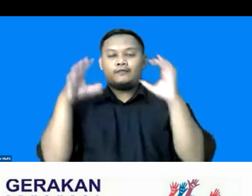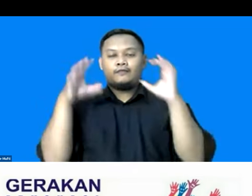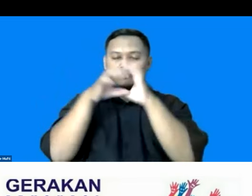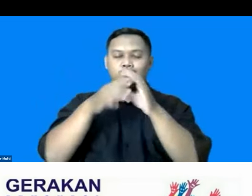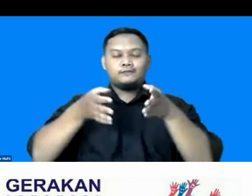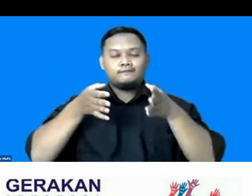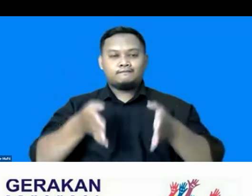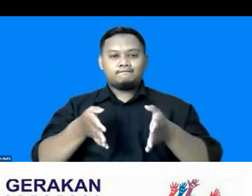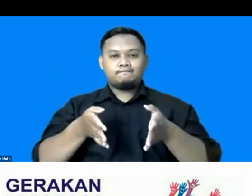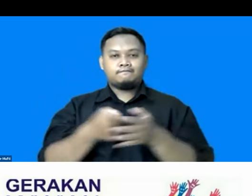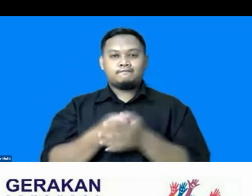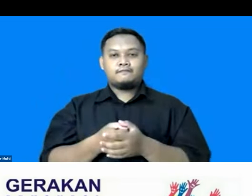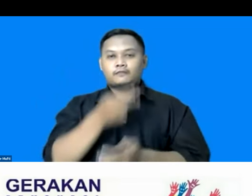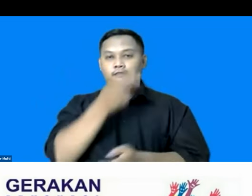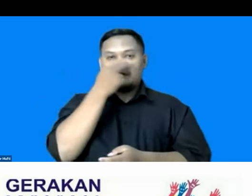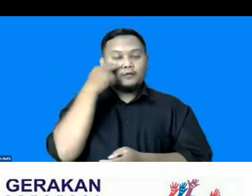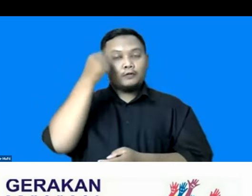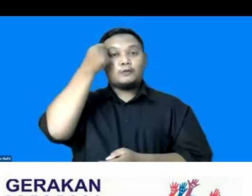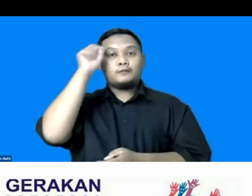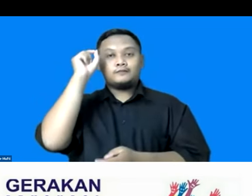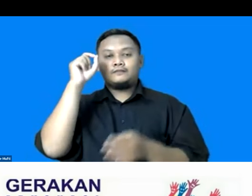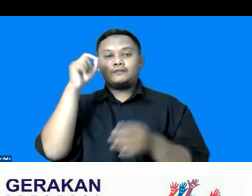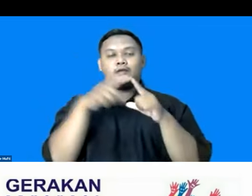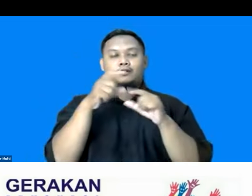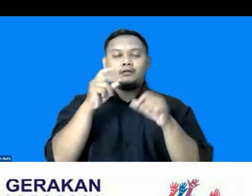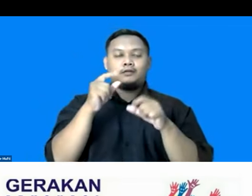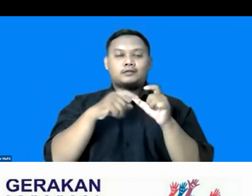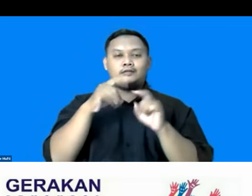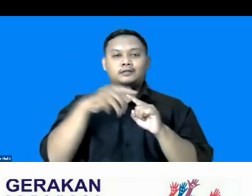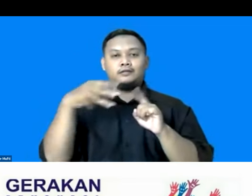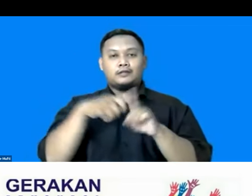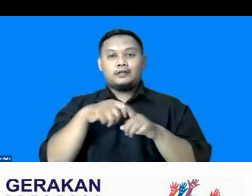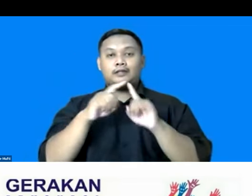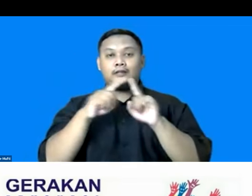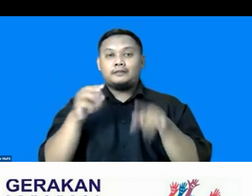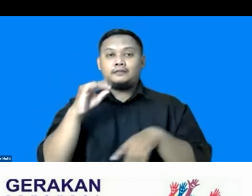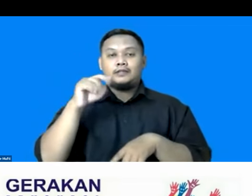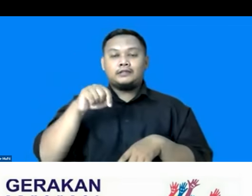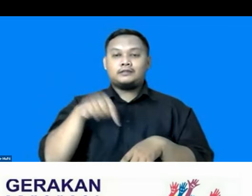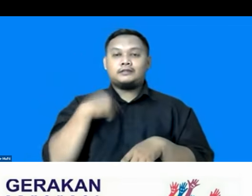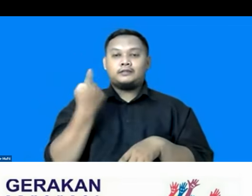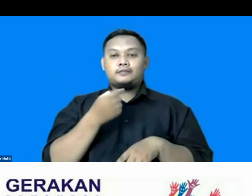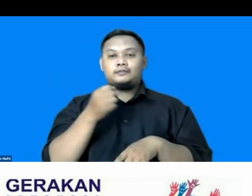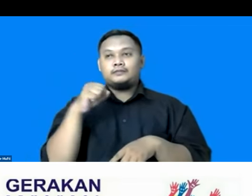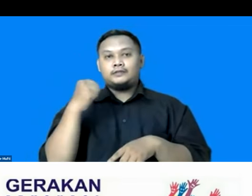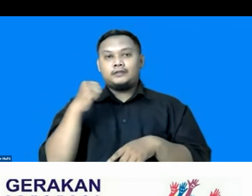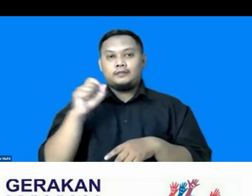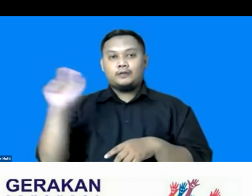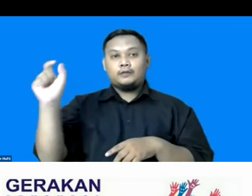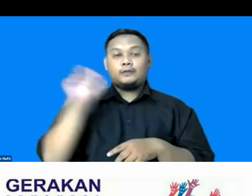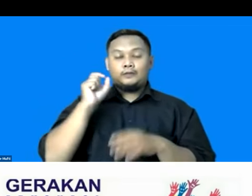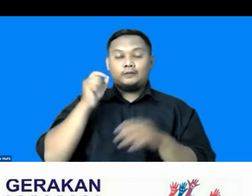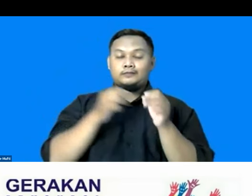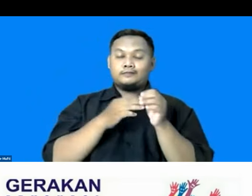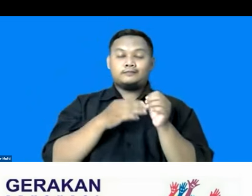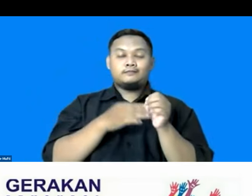ada di mata kuliah arsitektur, ya. Sayangnya pagi hari ini kami belum bisa mengundang para pimpinan kami, tapi